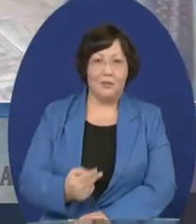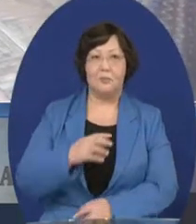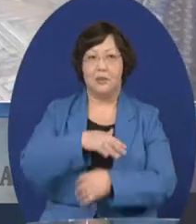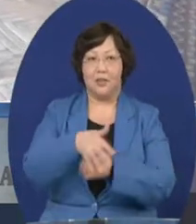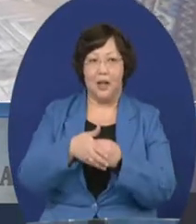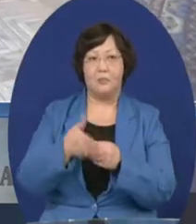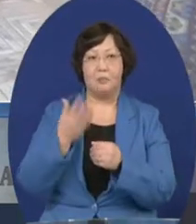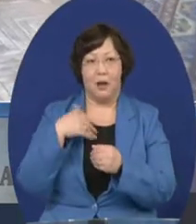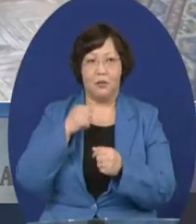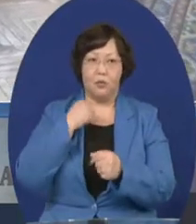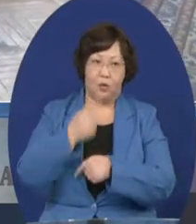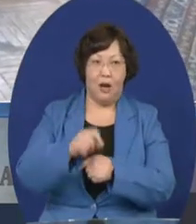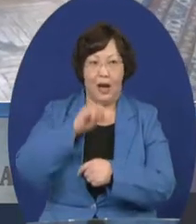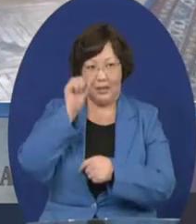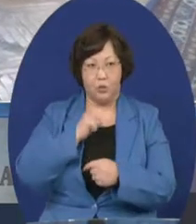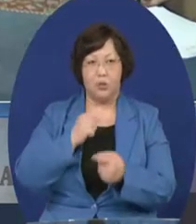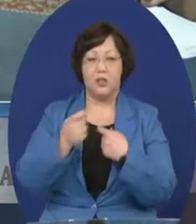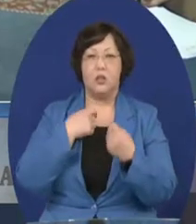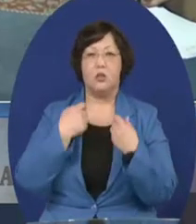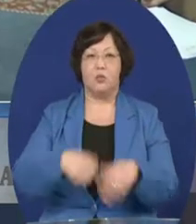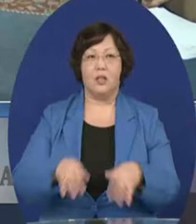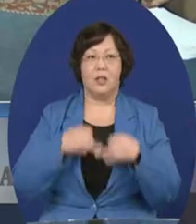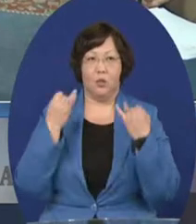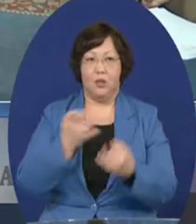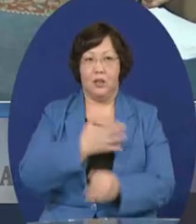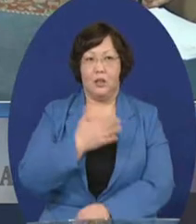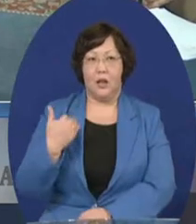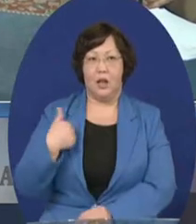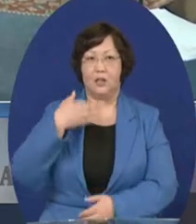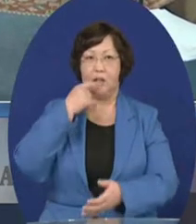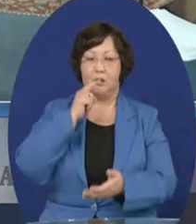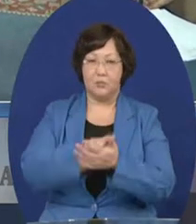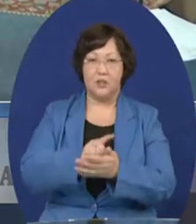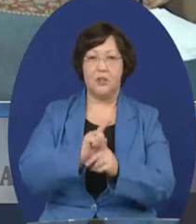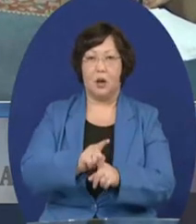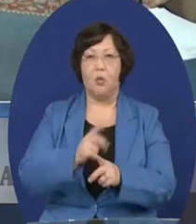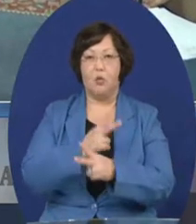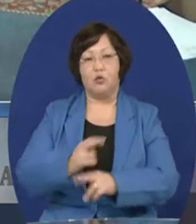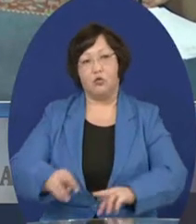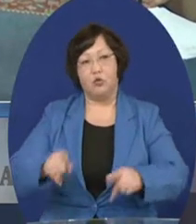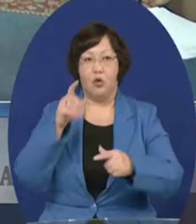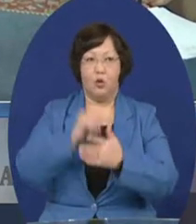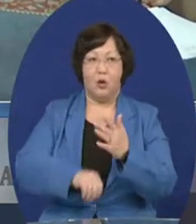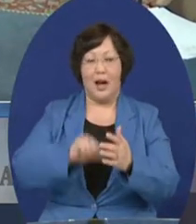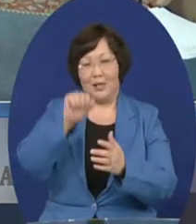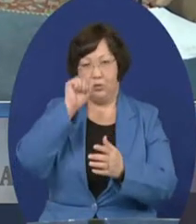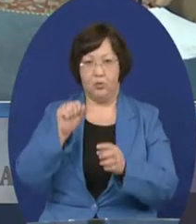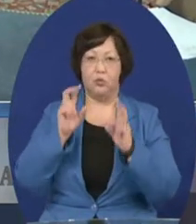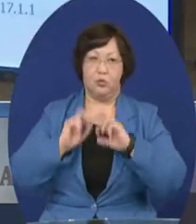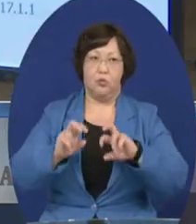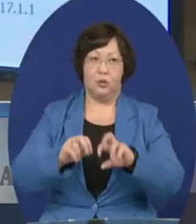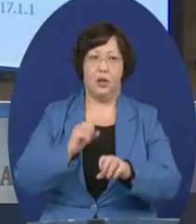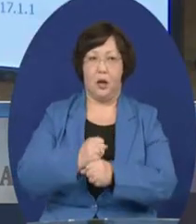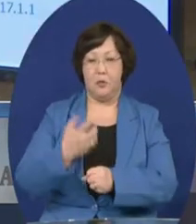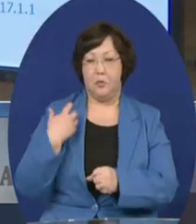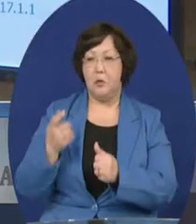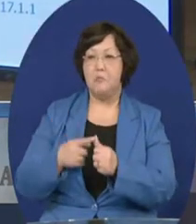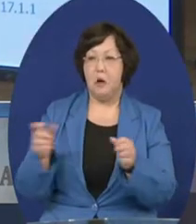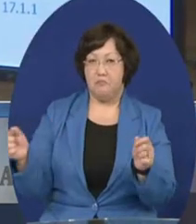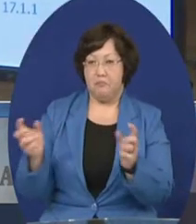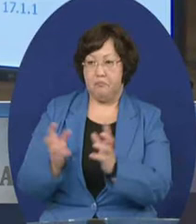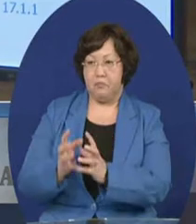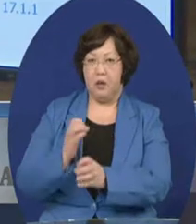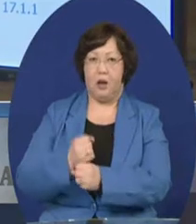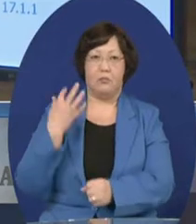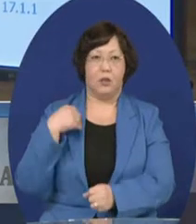талаар асуудал хөндөж байсан юм. Улмаар улсын хурлын даргаын захирамжаар хуулинд өөрчлөлт оруулах асуудлыг судлах ажлын хэсгийг байгуулж байсан.